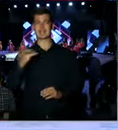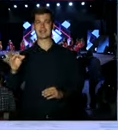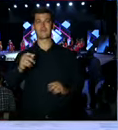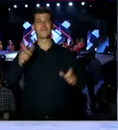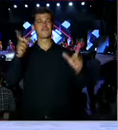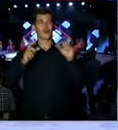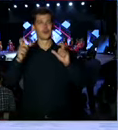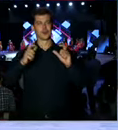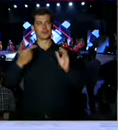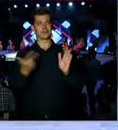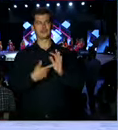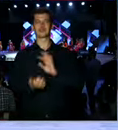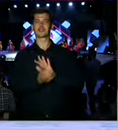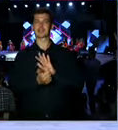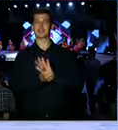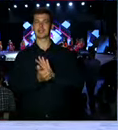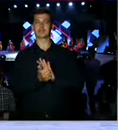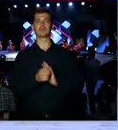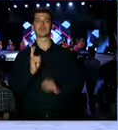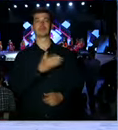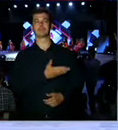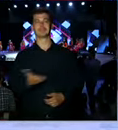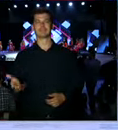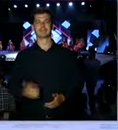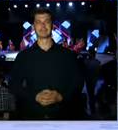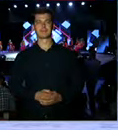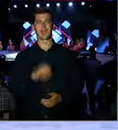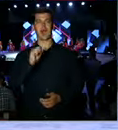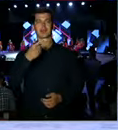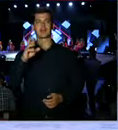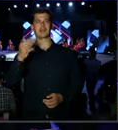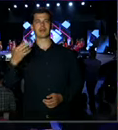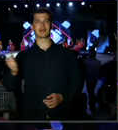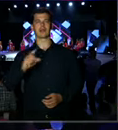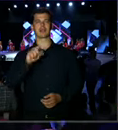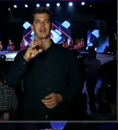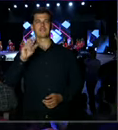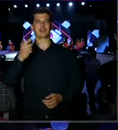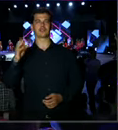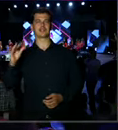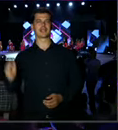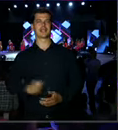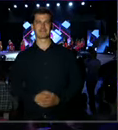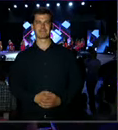Foto 2016 została Adrianna Zawadzińska!